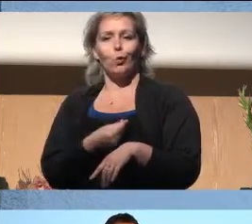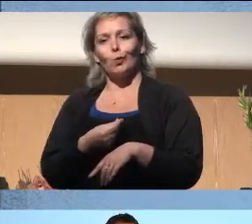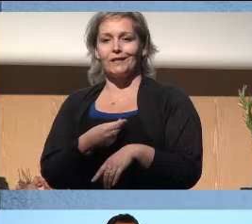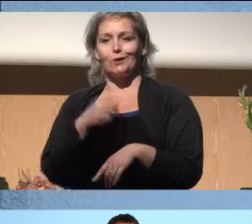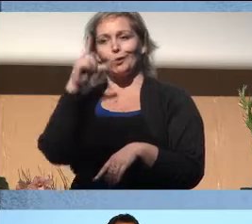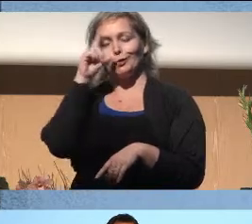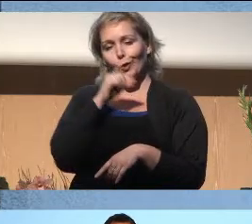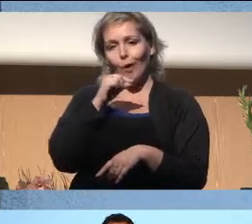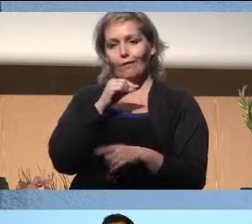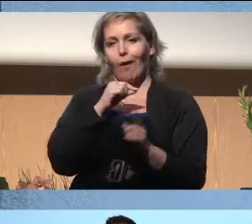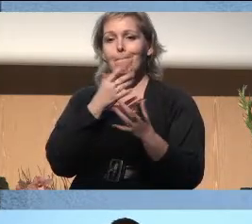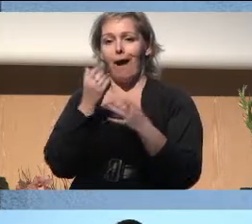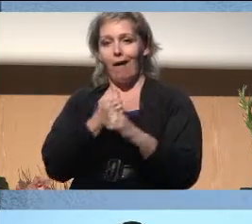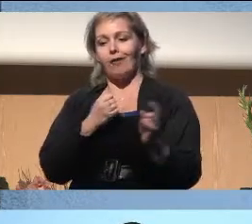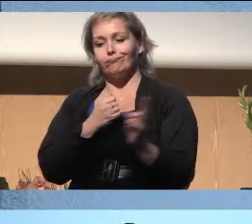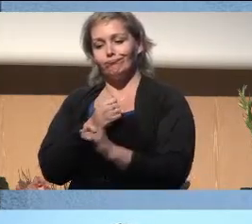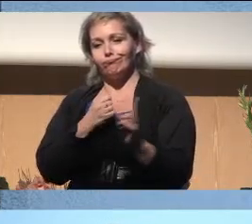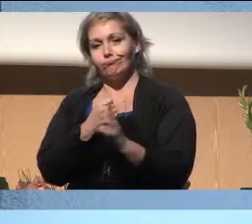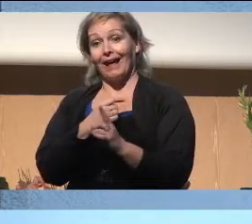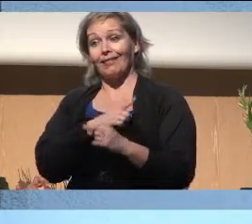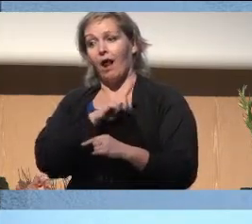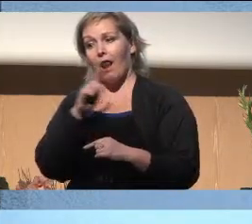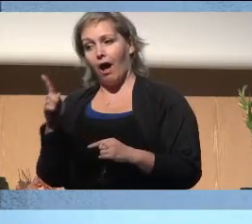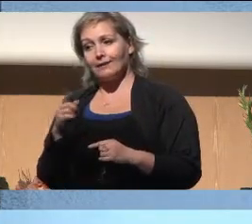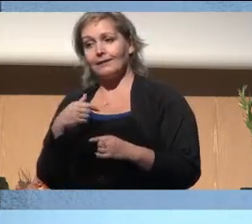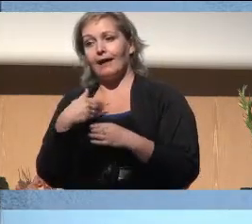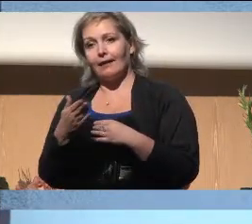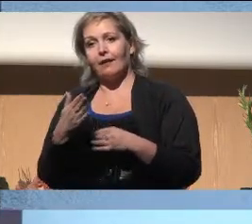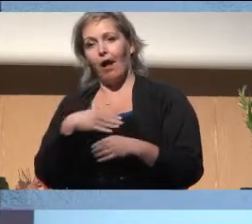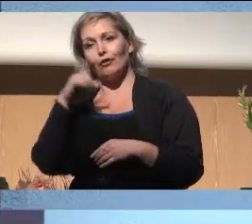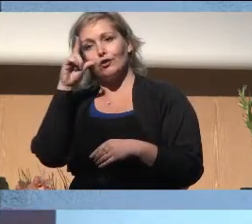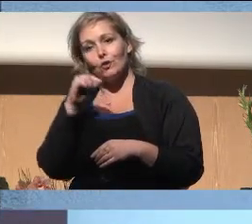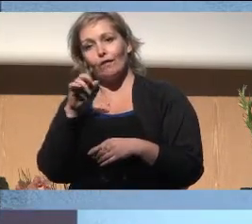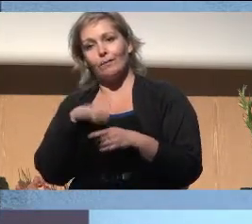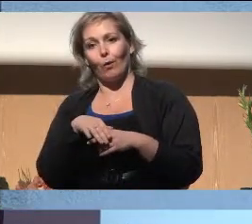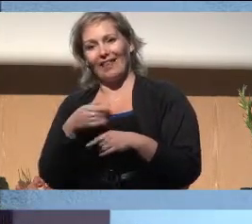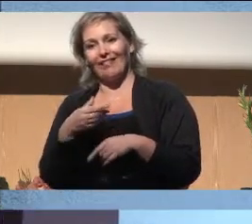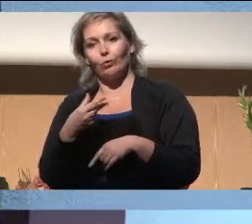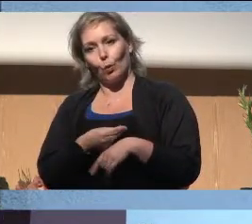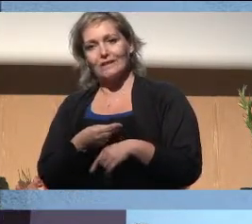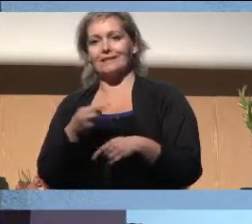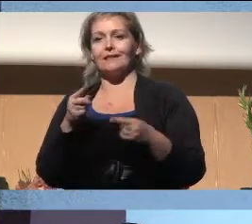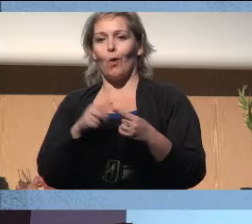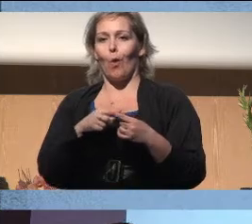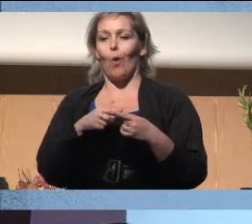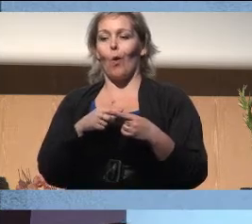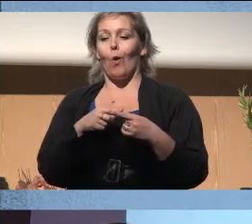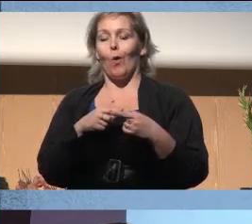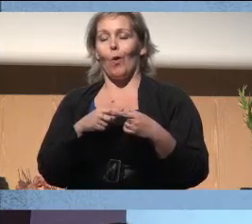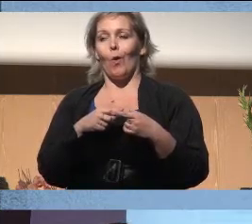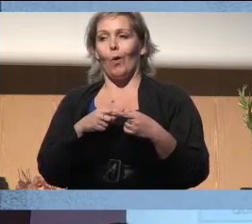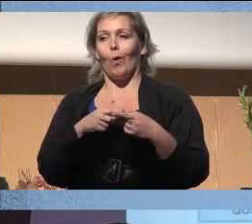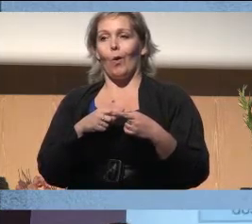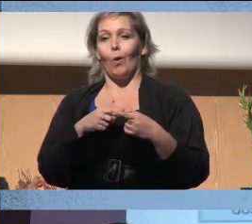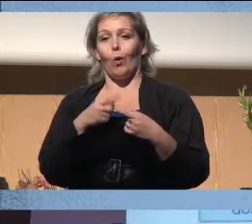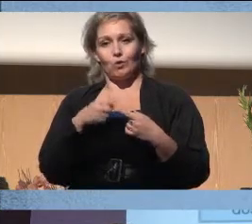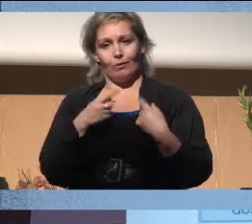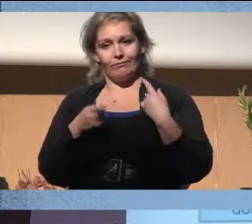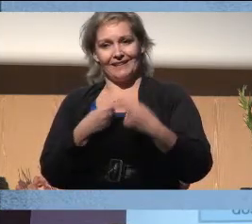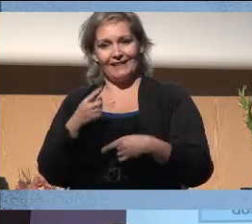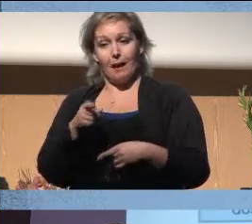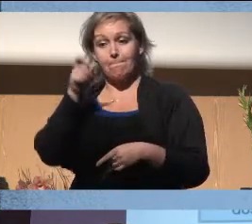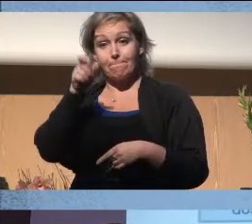med. Man fick komma många gånger till lång tid där man väl hade sovit med den här dosan. Och så här gick det